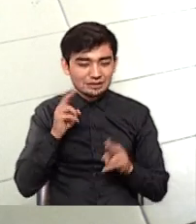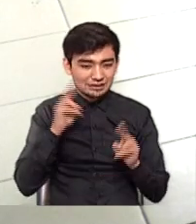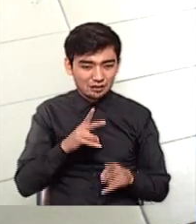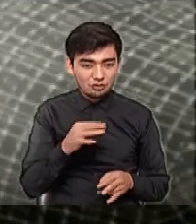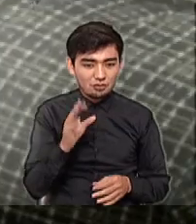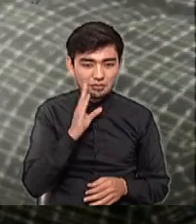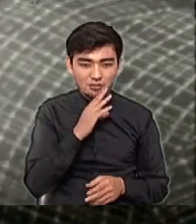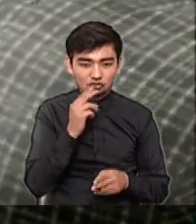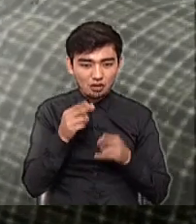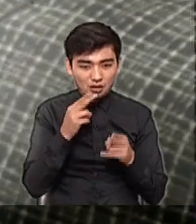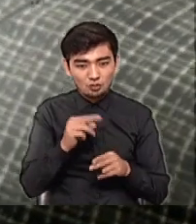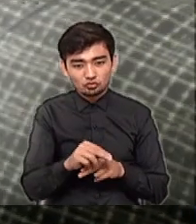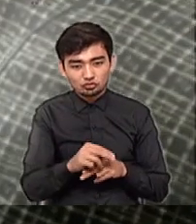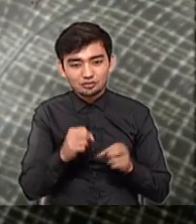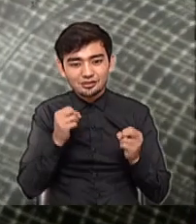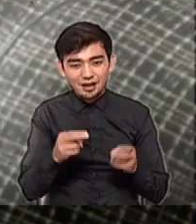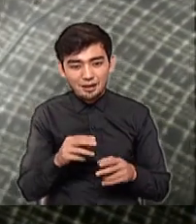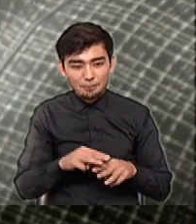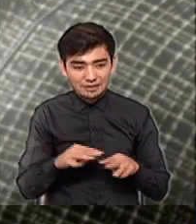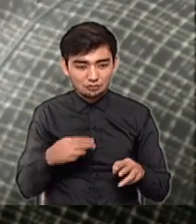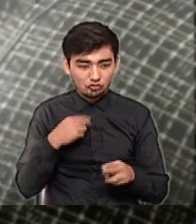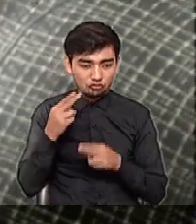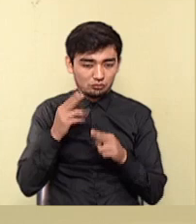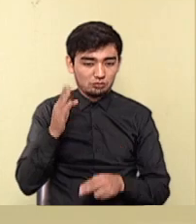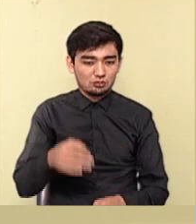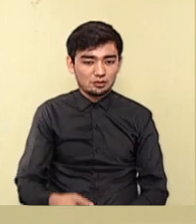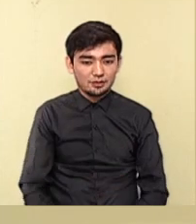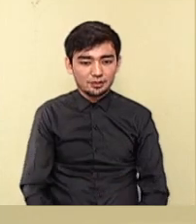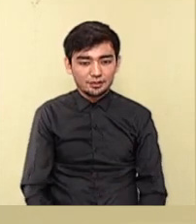шырылдаған анасы енді оқу ағарту министрлігіне арыз түсірмекші.